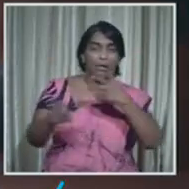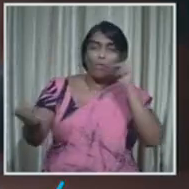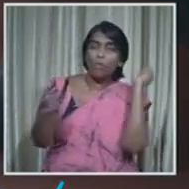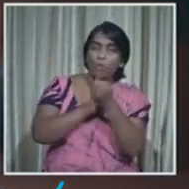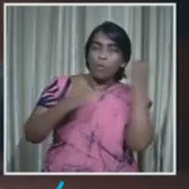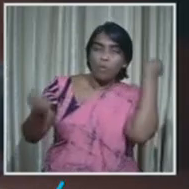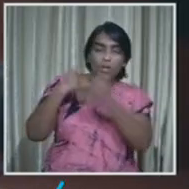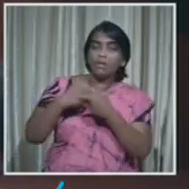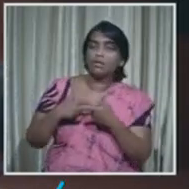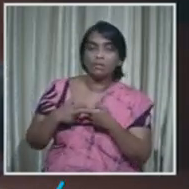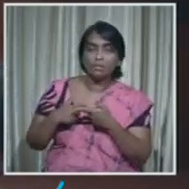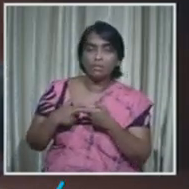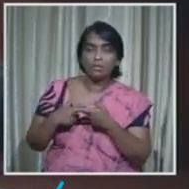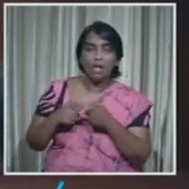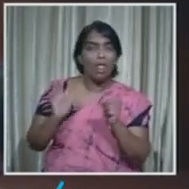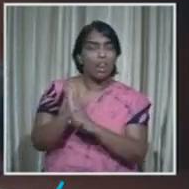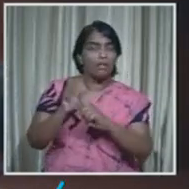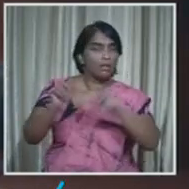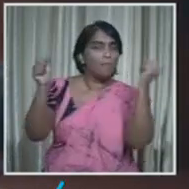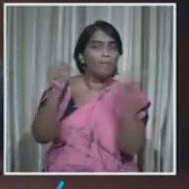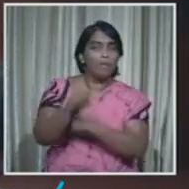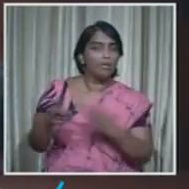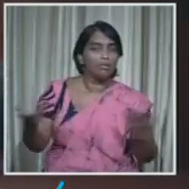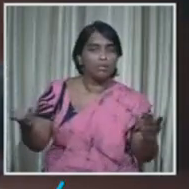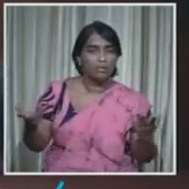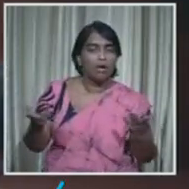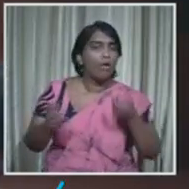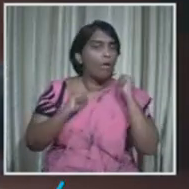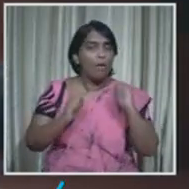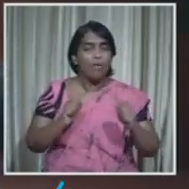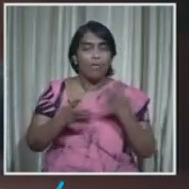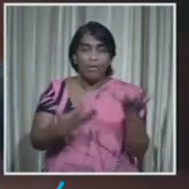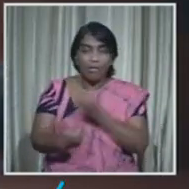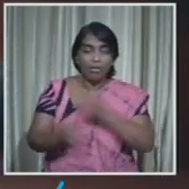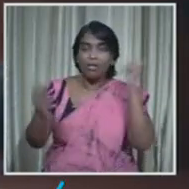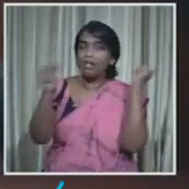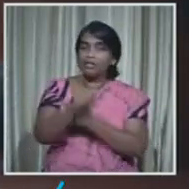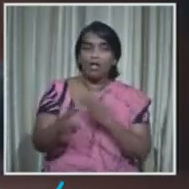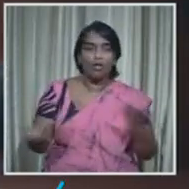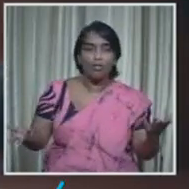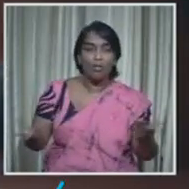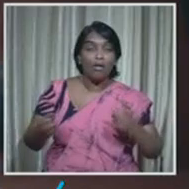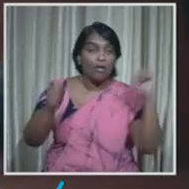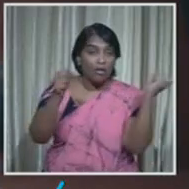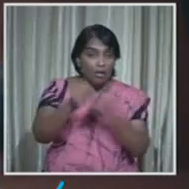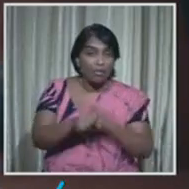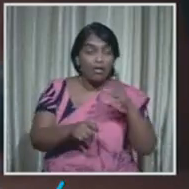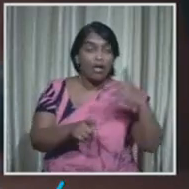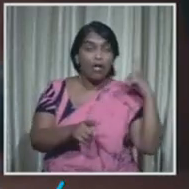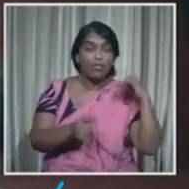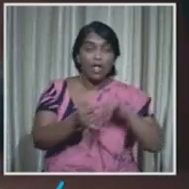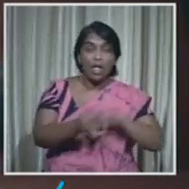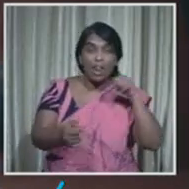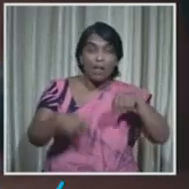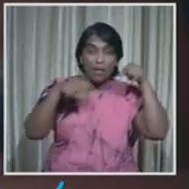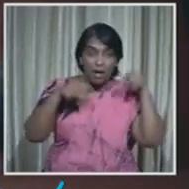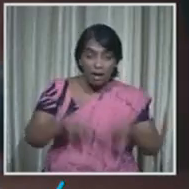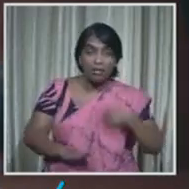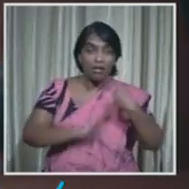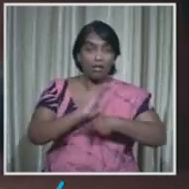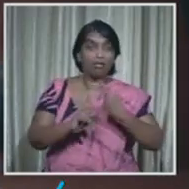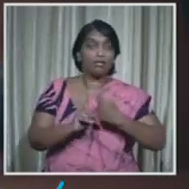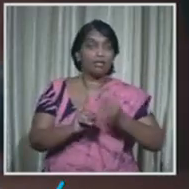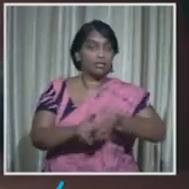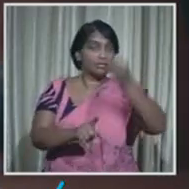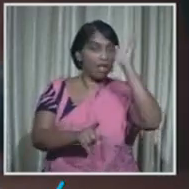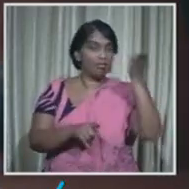කවුද මේ ලසන්ත වික්‍රමතුංග ඝාතනය කරේ කවුද තාජුද්දීන් ඝාතනය කරේ ඒ ඝාතනය කරනකොට ආරක්ෂක ලේකම් මැද අපේ රටේ මහා පුටුවේ